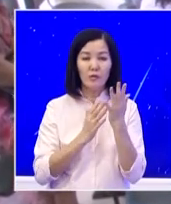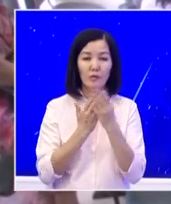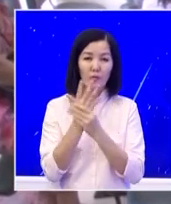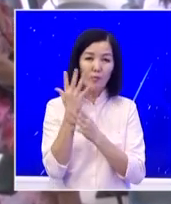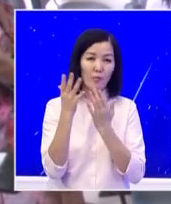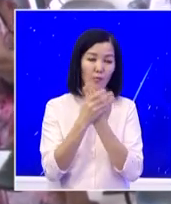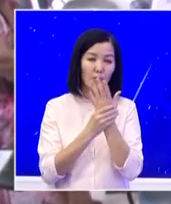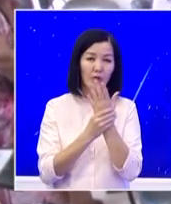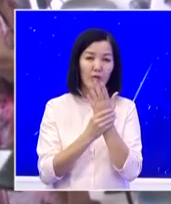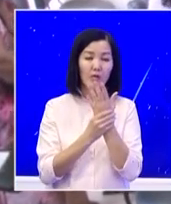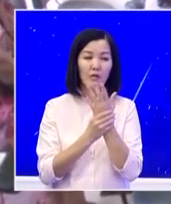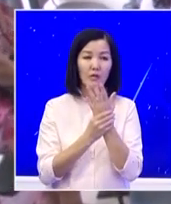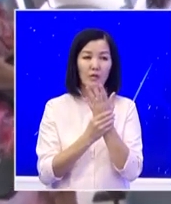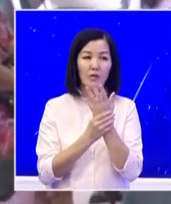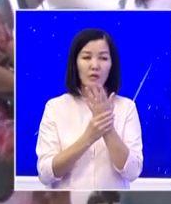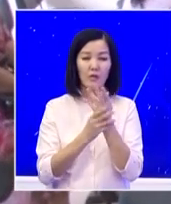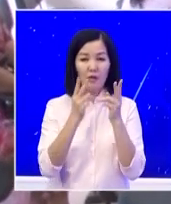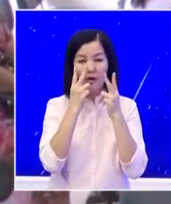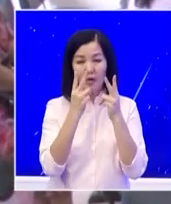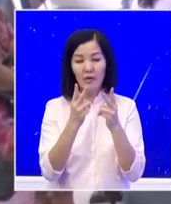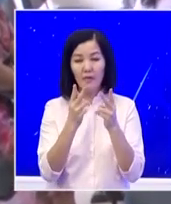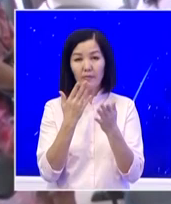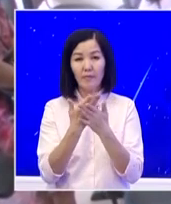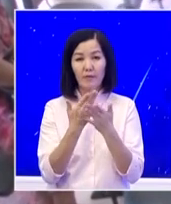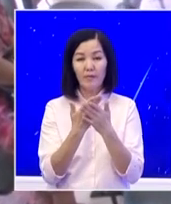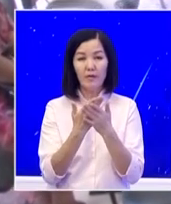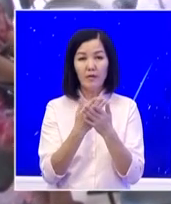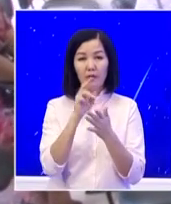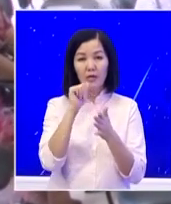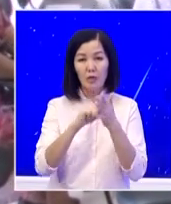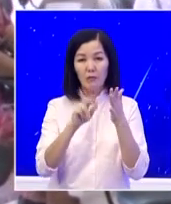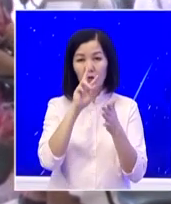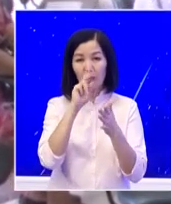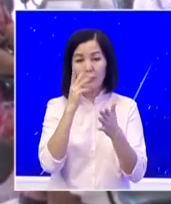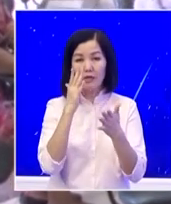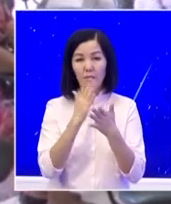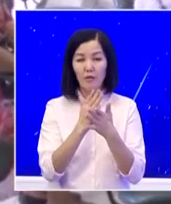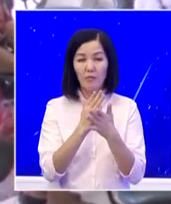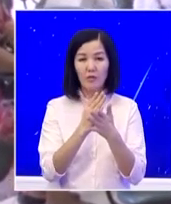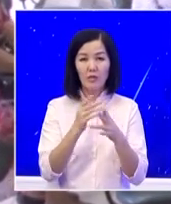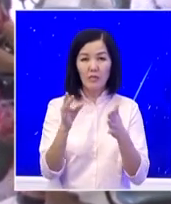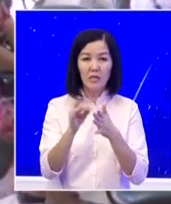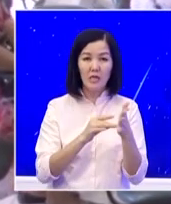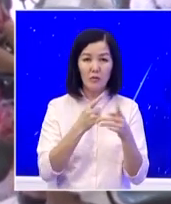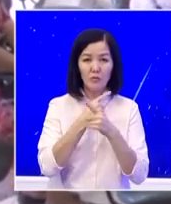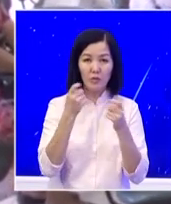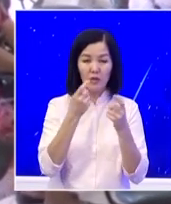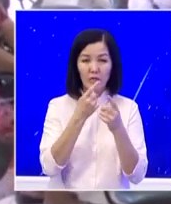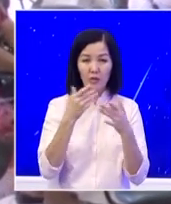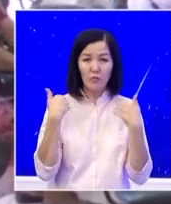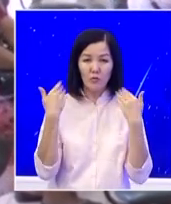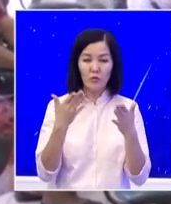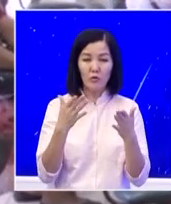санитайзердің орнатылуын қарап, егер бір кемшіліктер болатын болса, оларға ескерту беріп, ұсыныстар